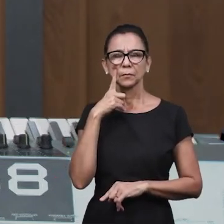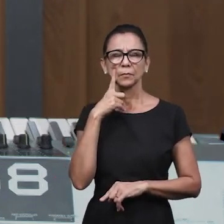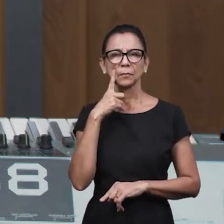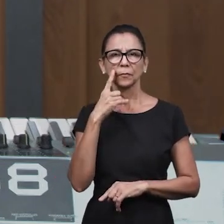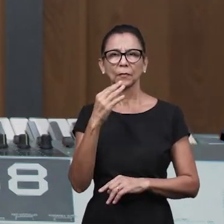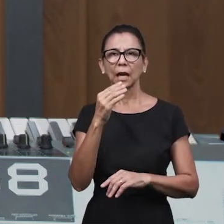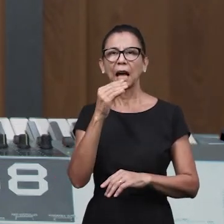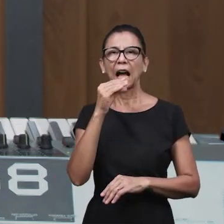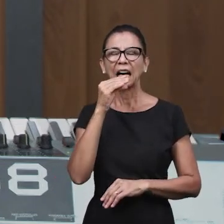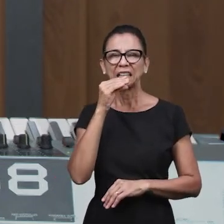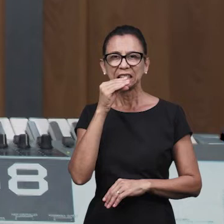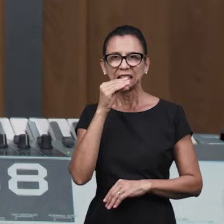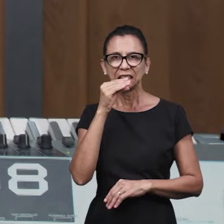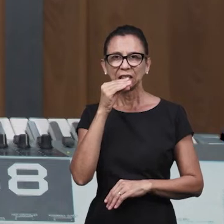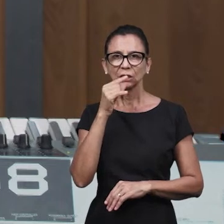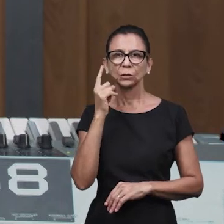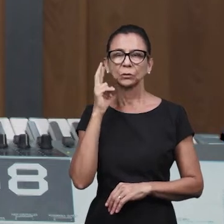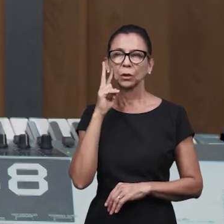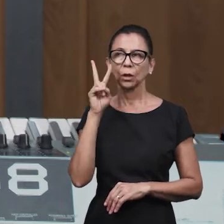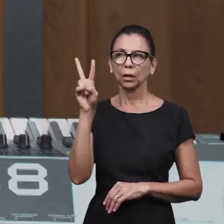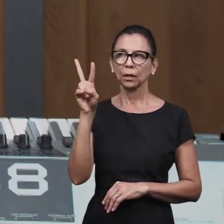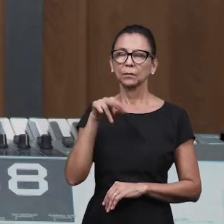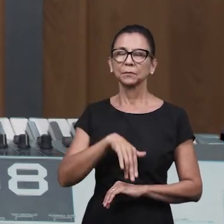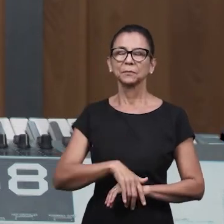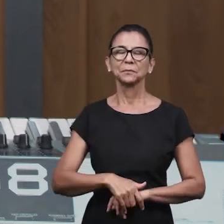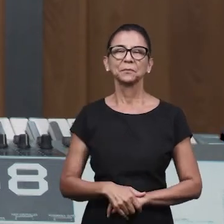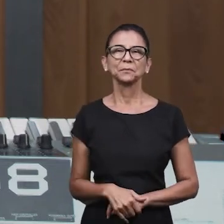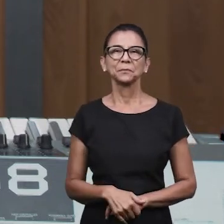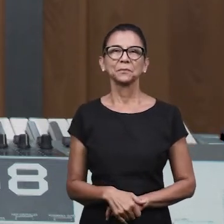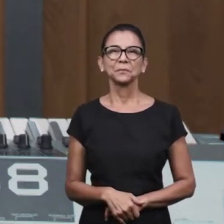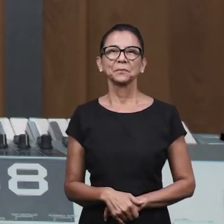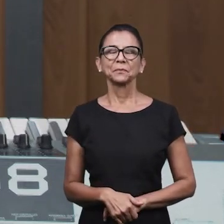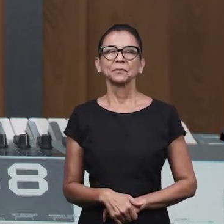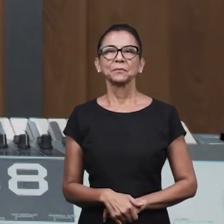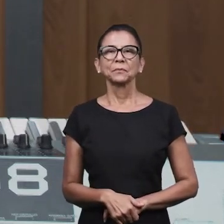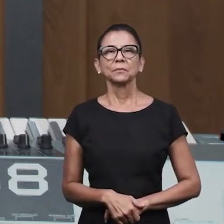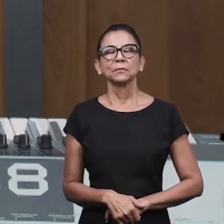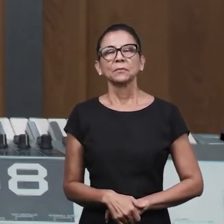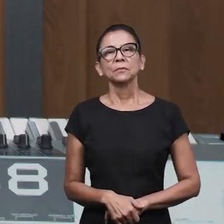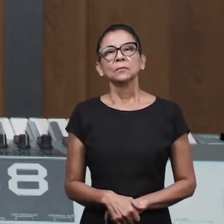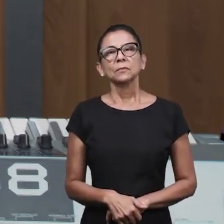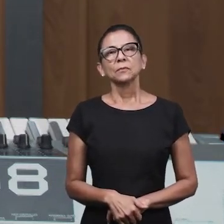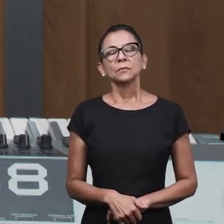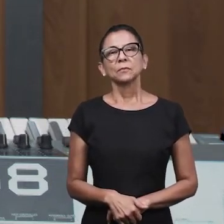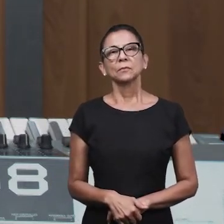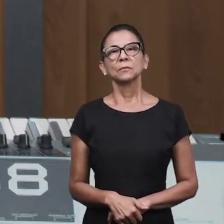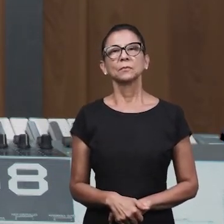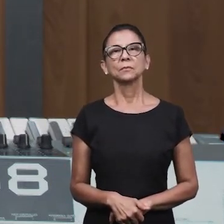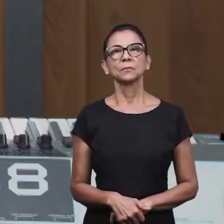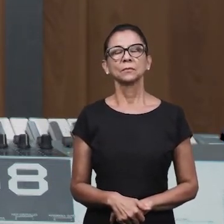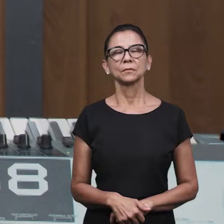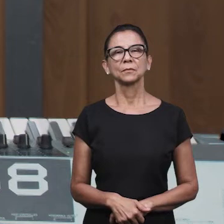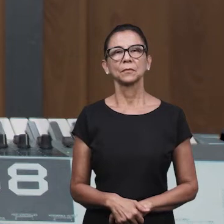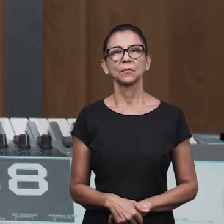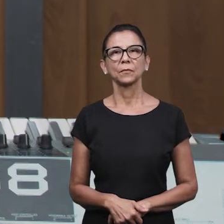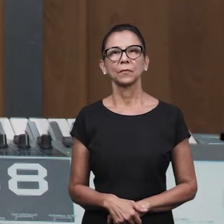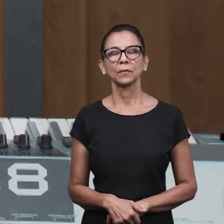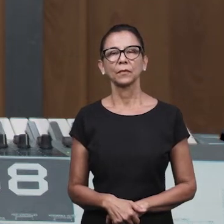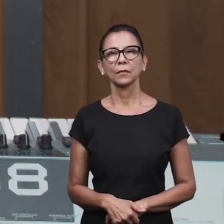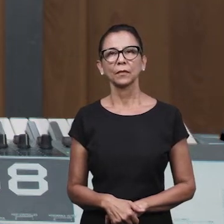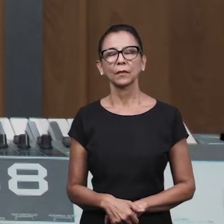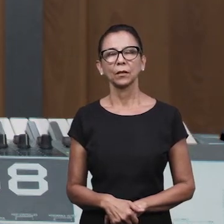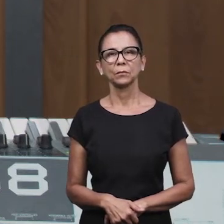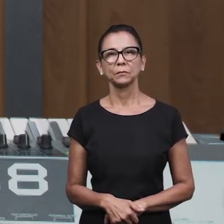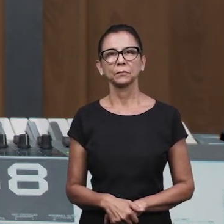voir comment on place la bouche. Regardez, je cache mes dents avec mes lèvres